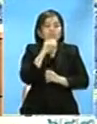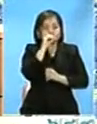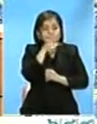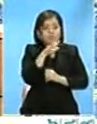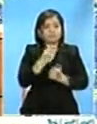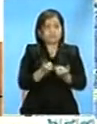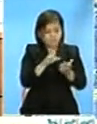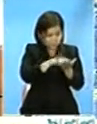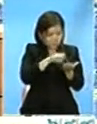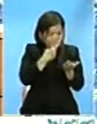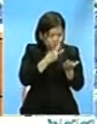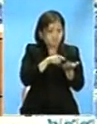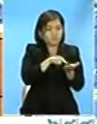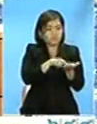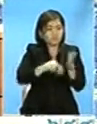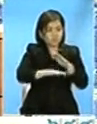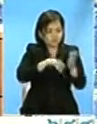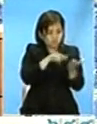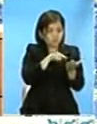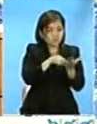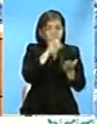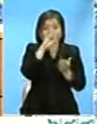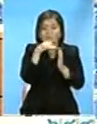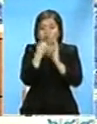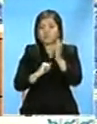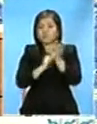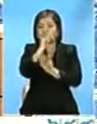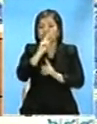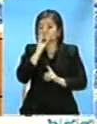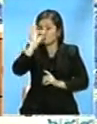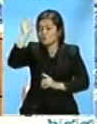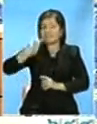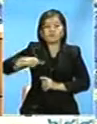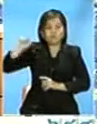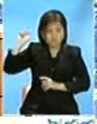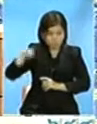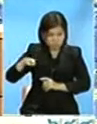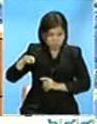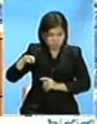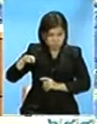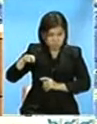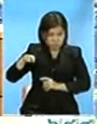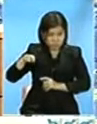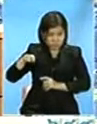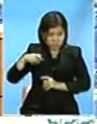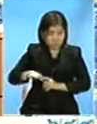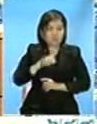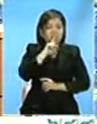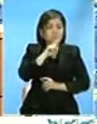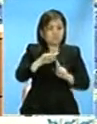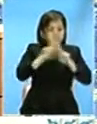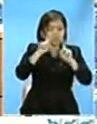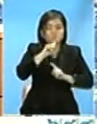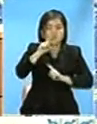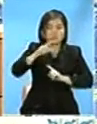เนี่ยผมจดอยู่ท่านประธานท่านว่าผิดถูกเนี่ยให้เป็นกระบวนการของศาลท่านกล่าวว่ารัฐบาลชุดที่แล้วเนี่ยสั่ง